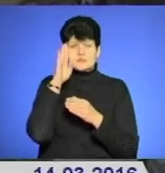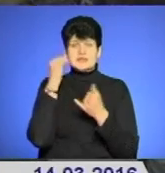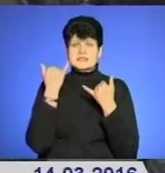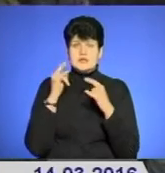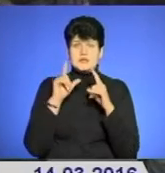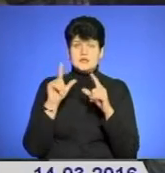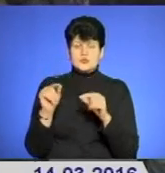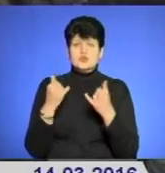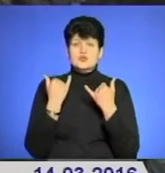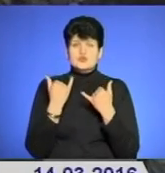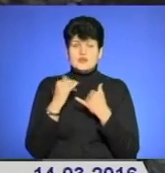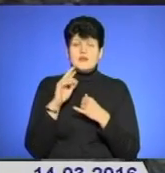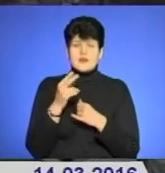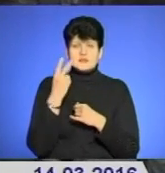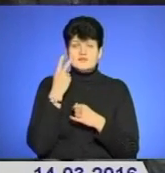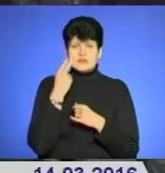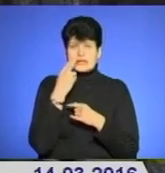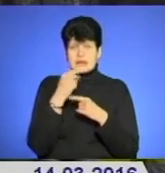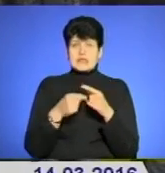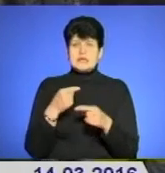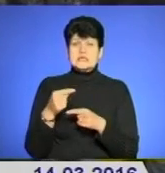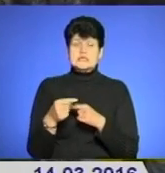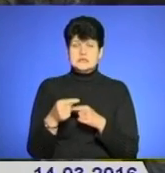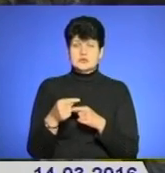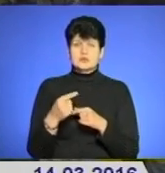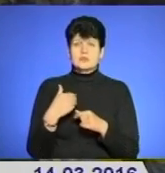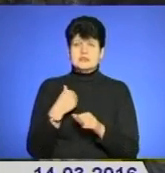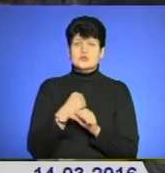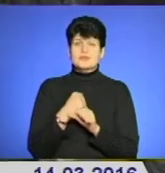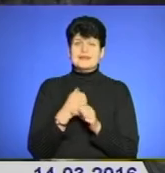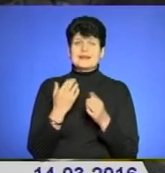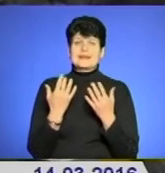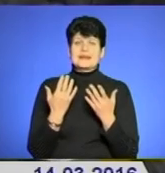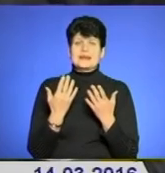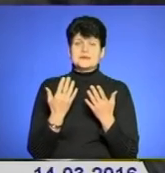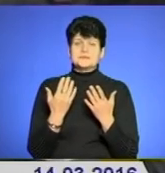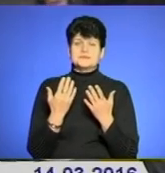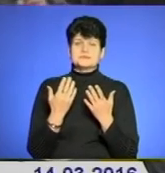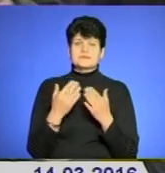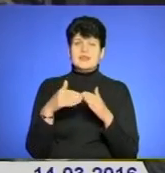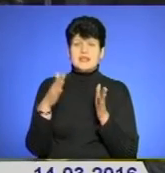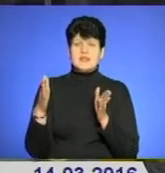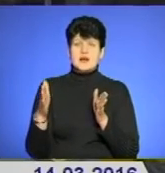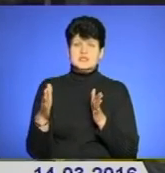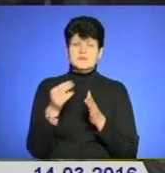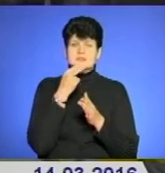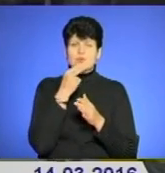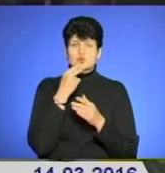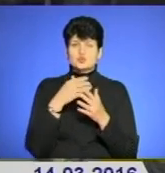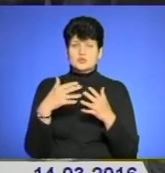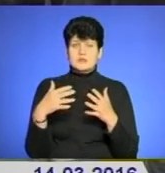їдуть. Сьогодні, як і завжди, традиційно ми зробили кілька ящиків з